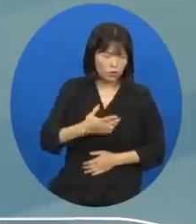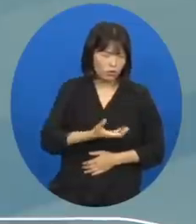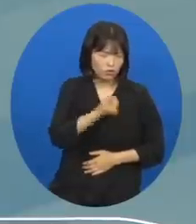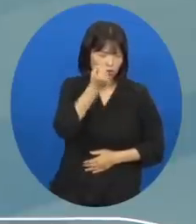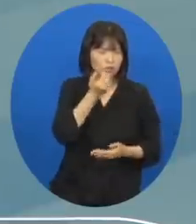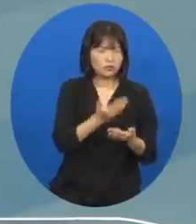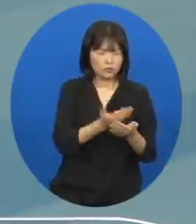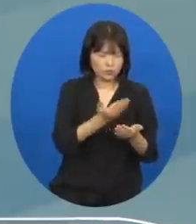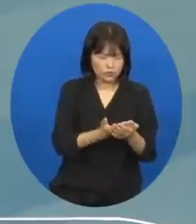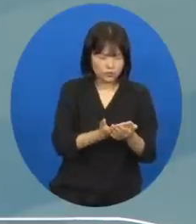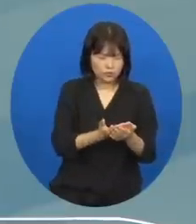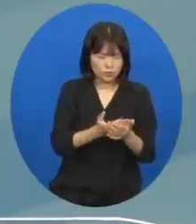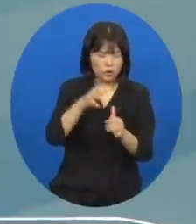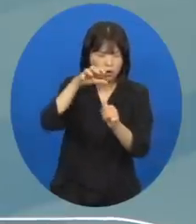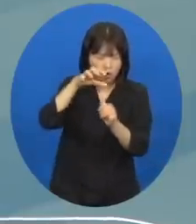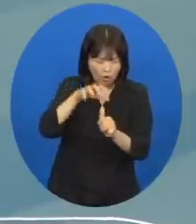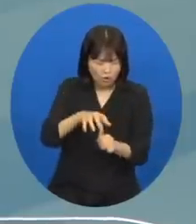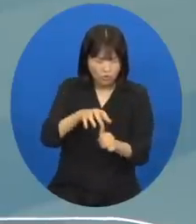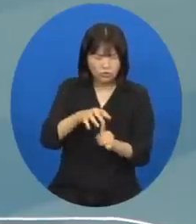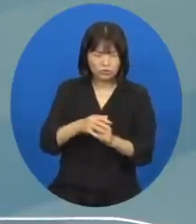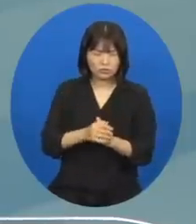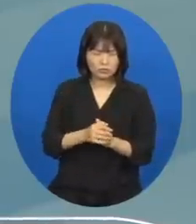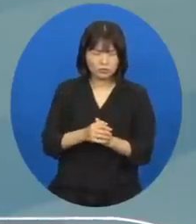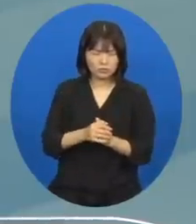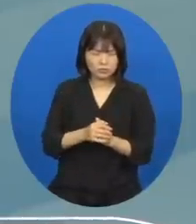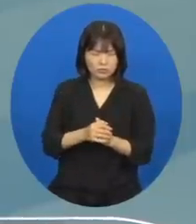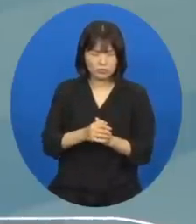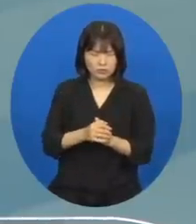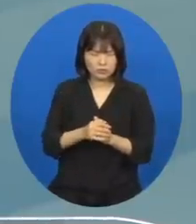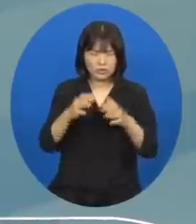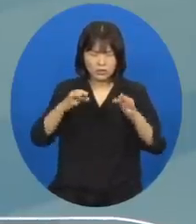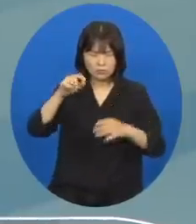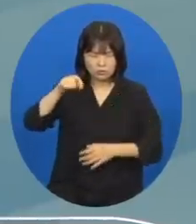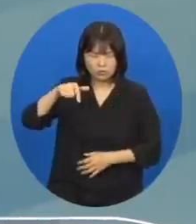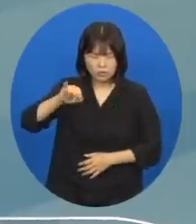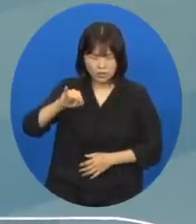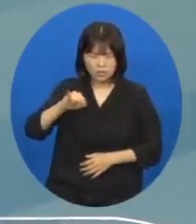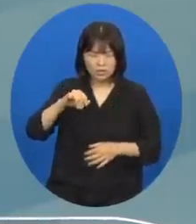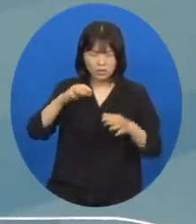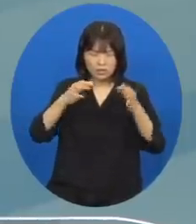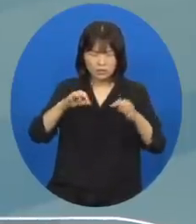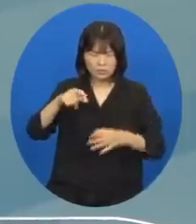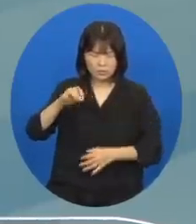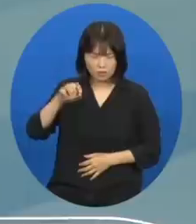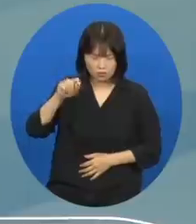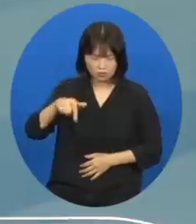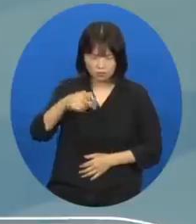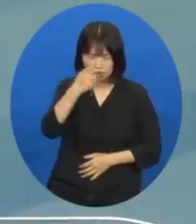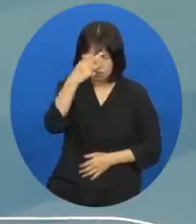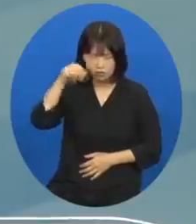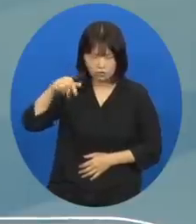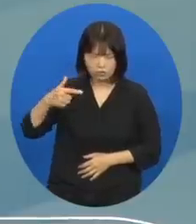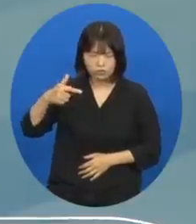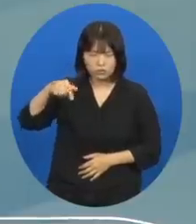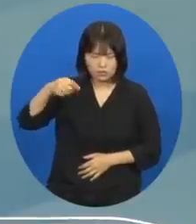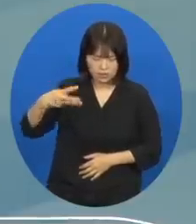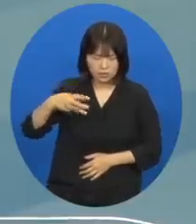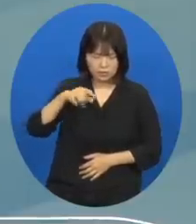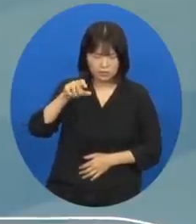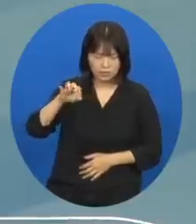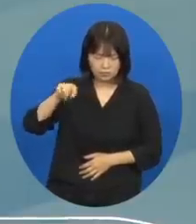하소서. 억눌려 억압되어 있는 김국기 목사님, 김정국 목사님, 최충별 선교사님, 장문석